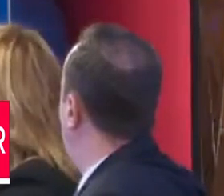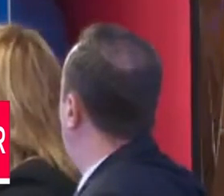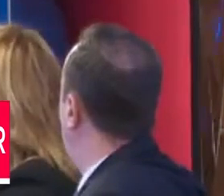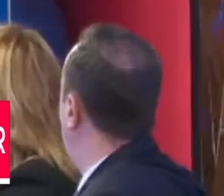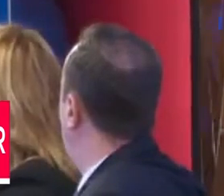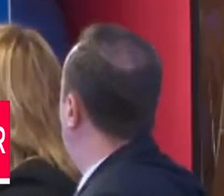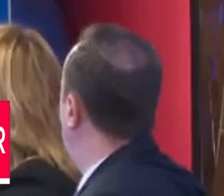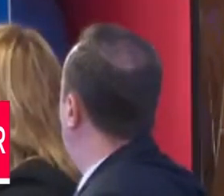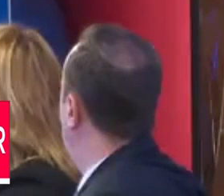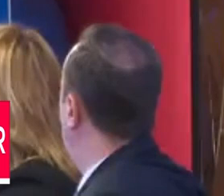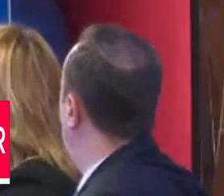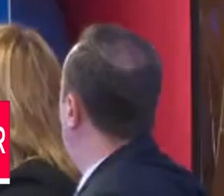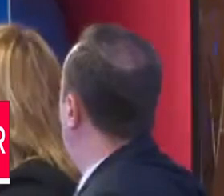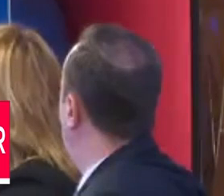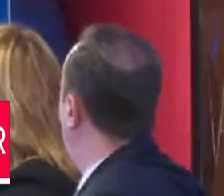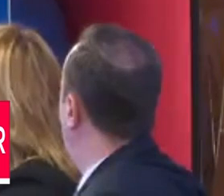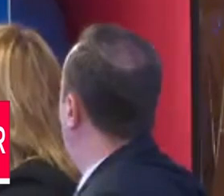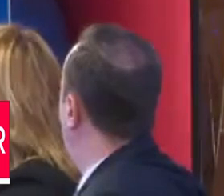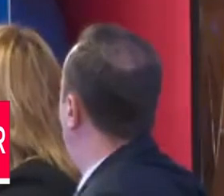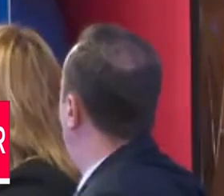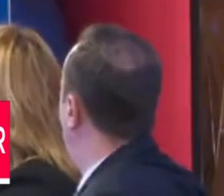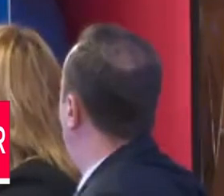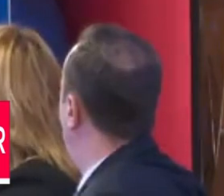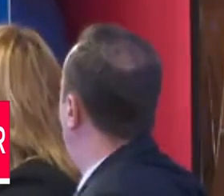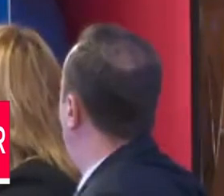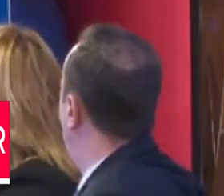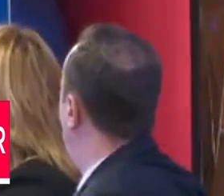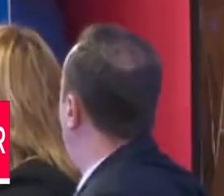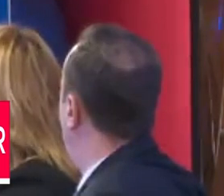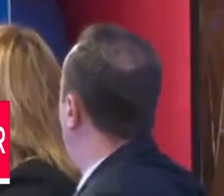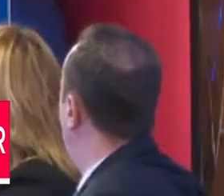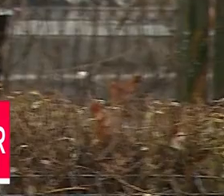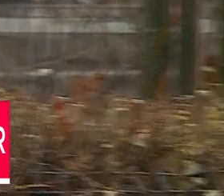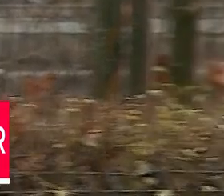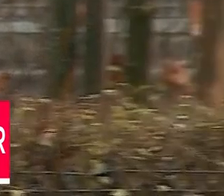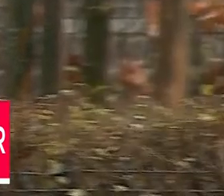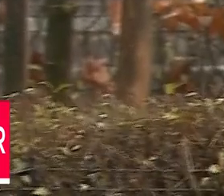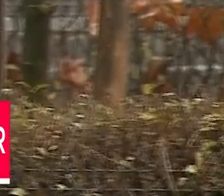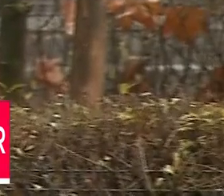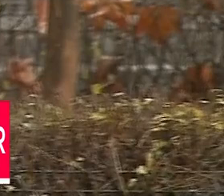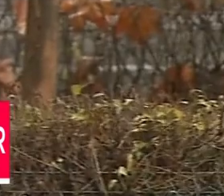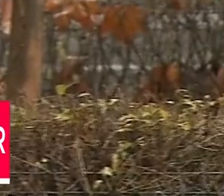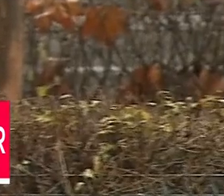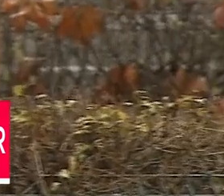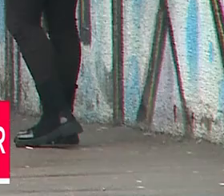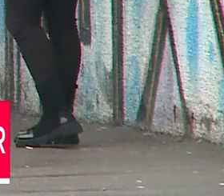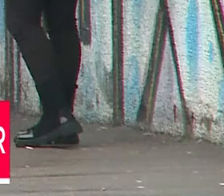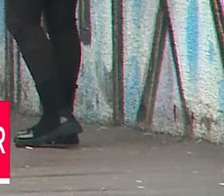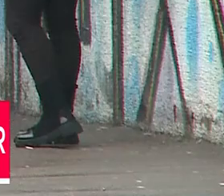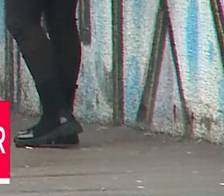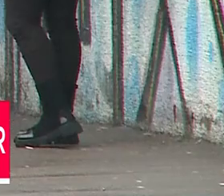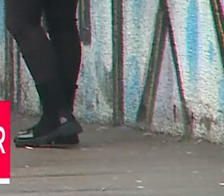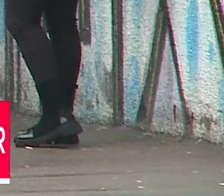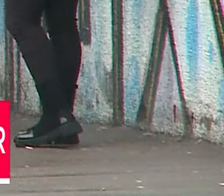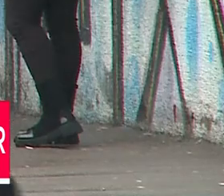Am înțeles. Învăț. Acum, mesajele românilor pot ajunge în timp real